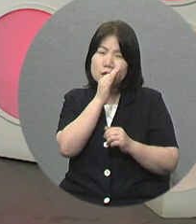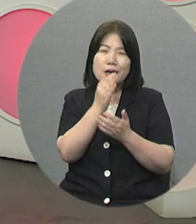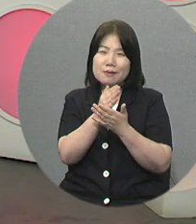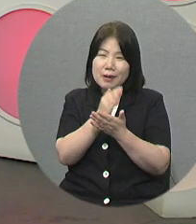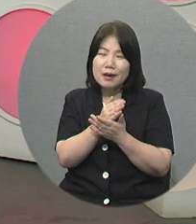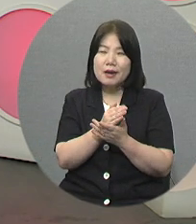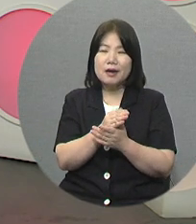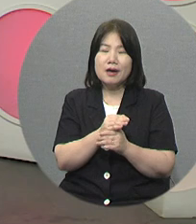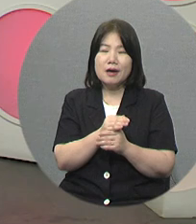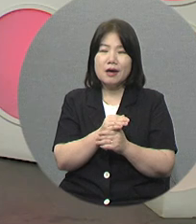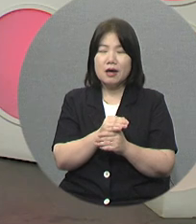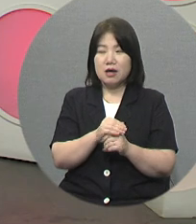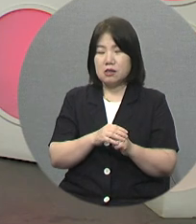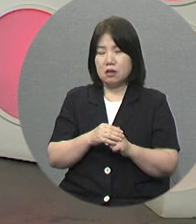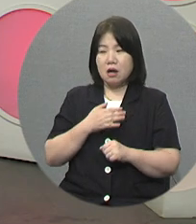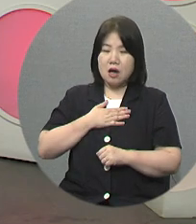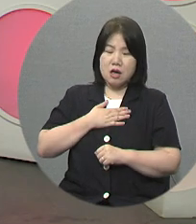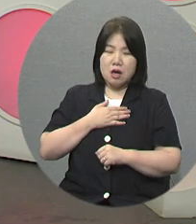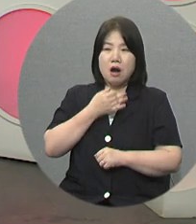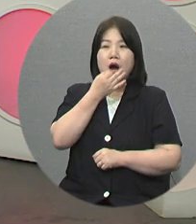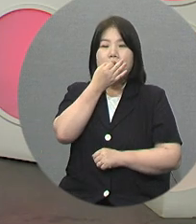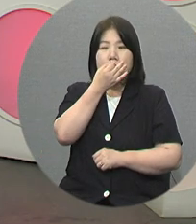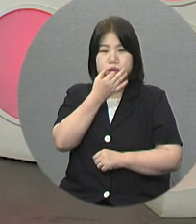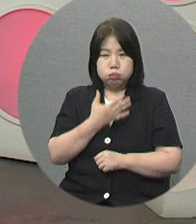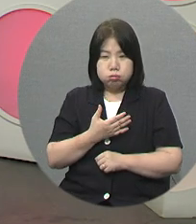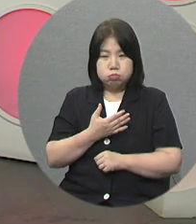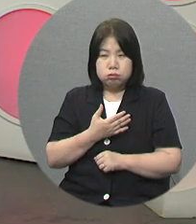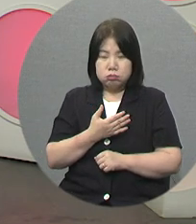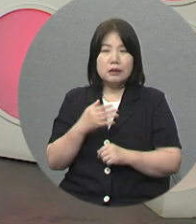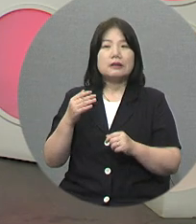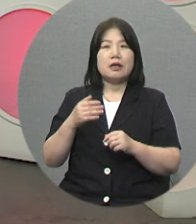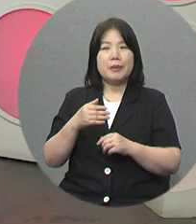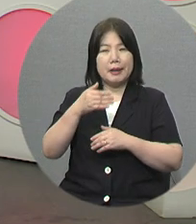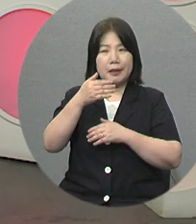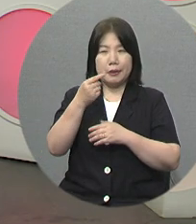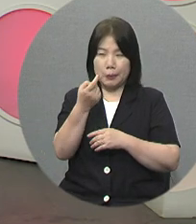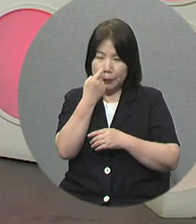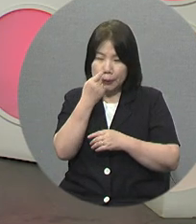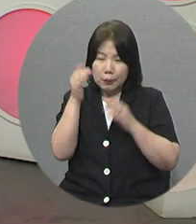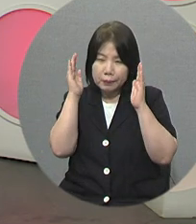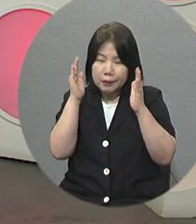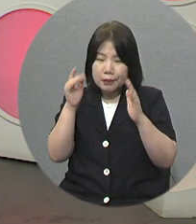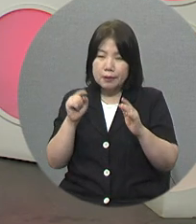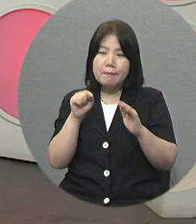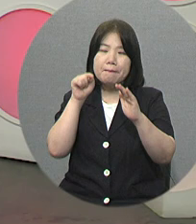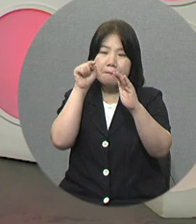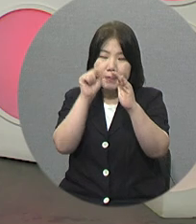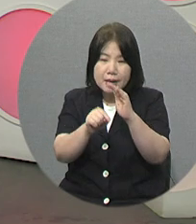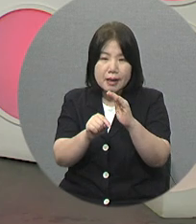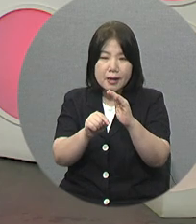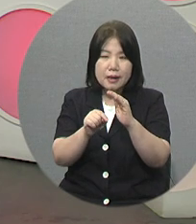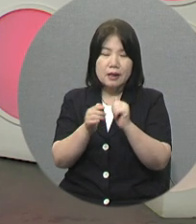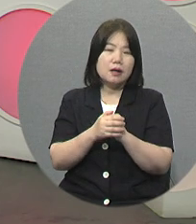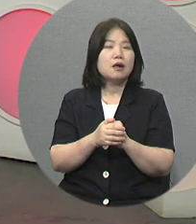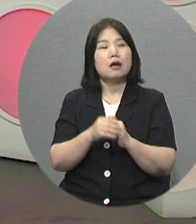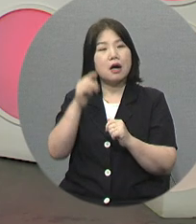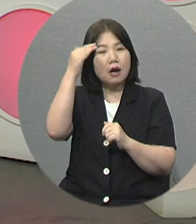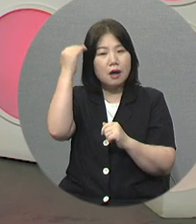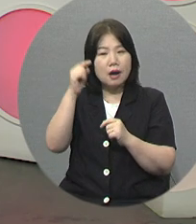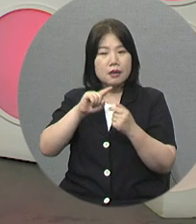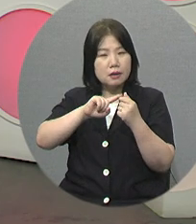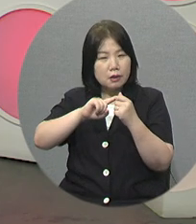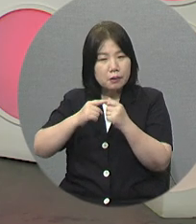저는 심호흡을 한 뒤 용기를 내어 한글 교실로 들어섰고, 한글을 배우는